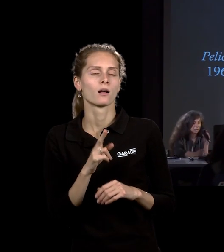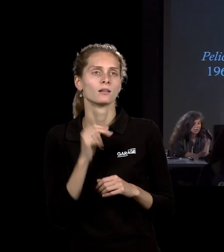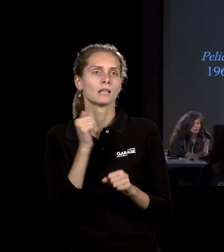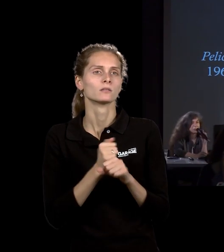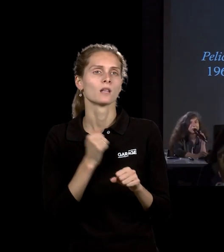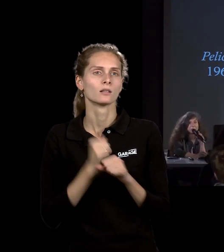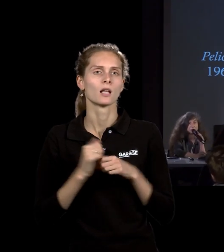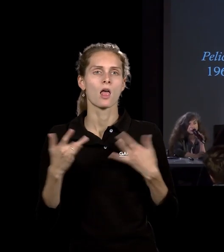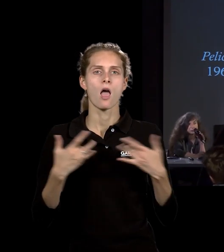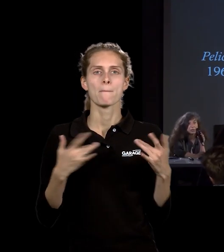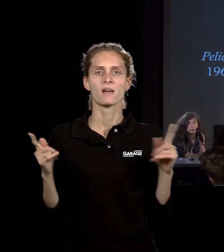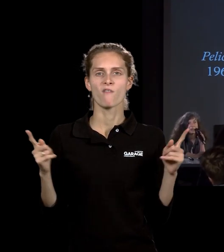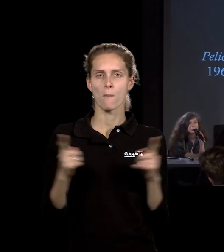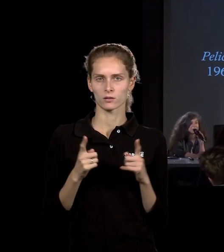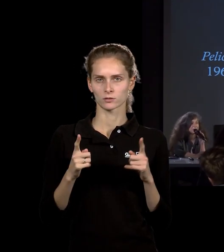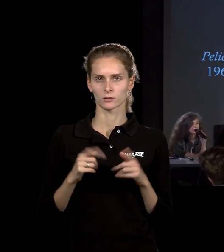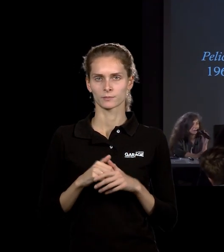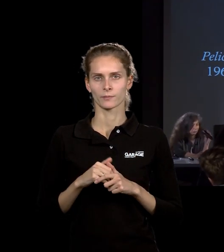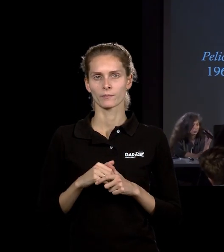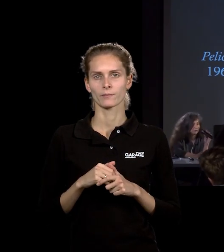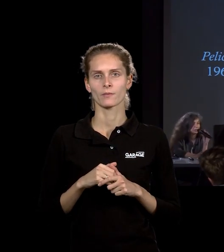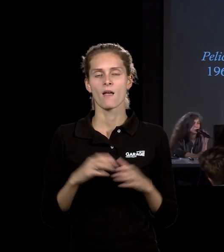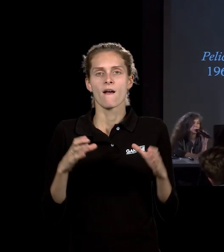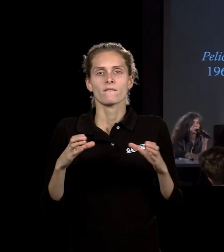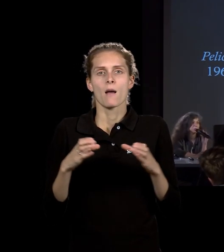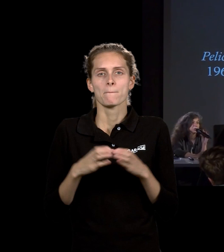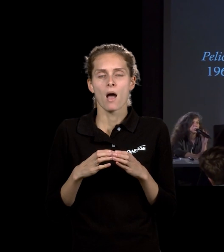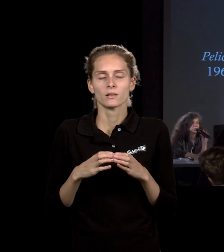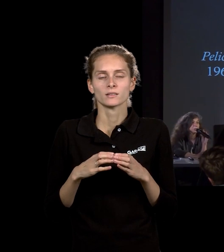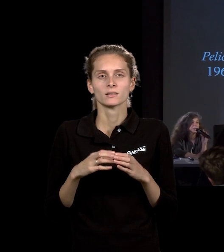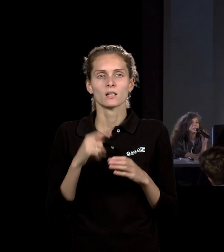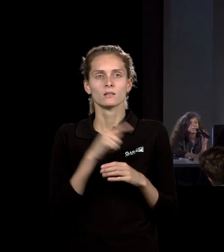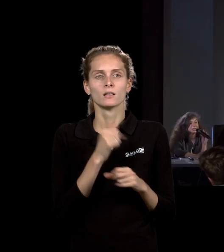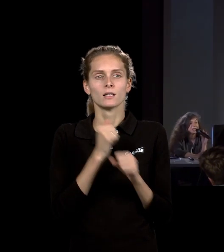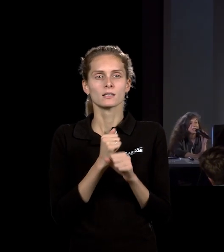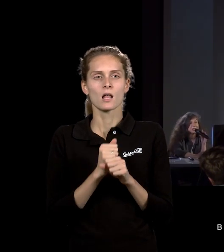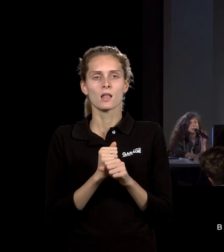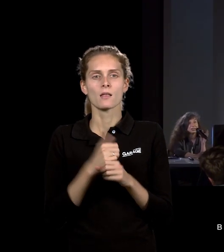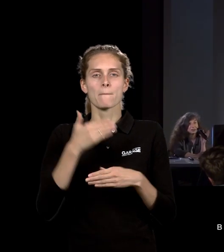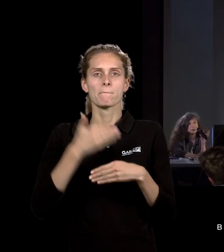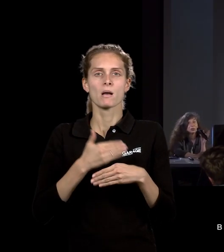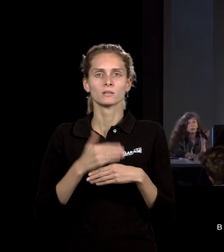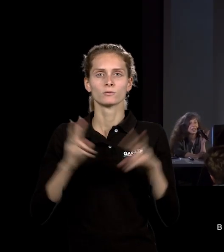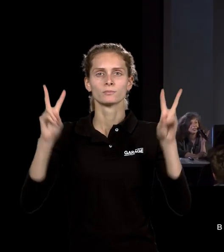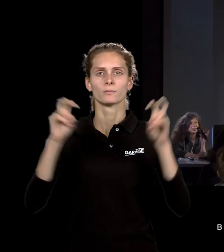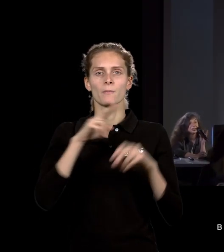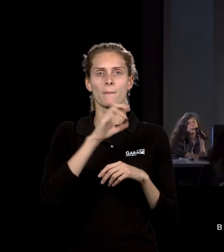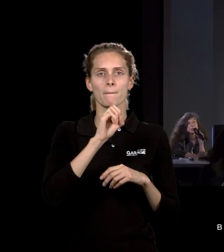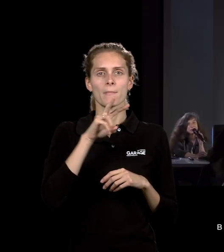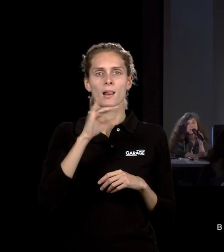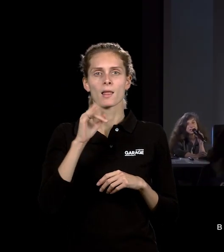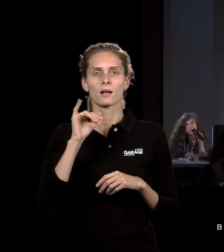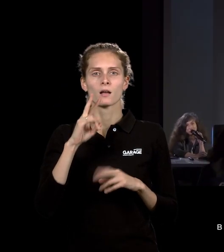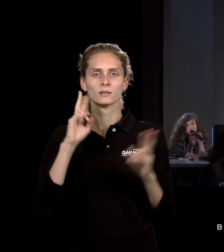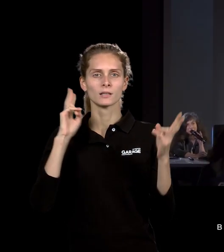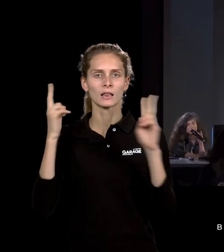перформансов. В компании Мерса Каннингама он делает, например, такую постановку «Пеликан», танец на